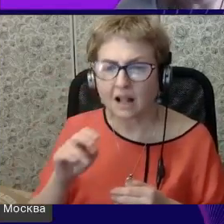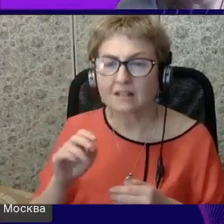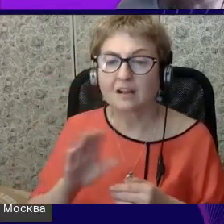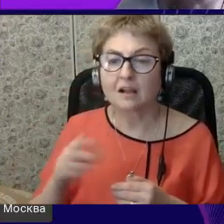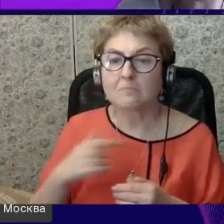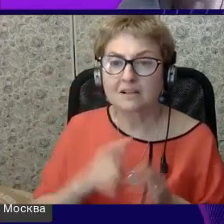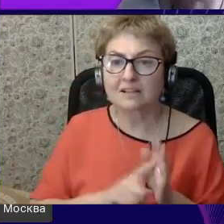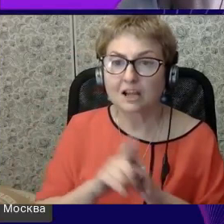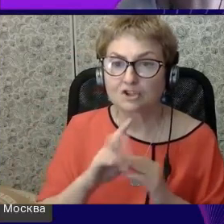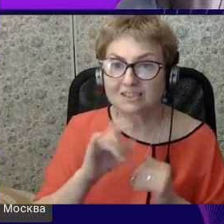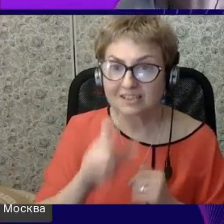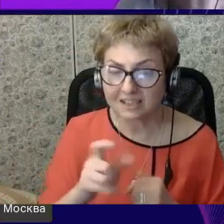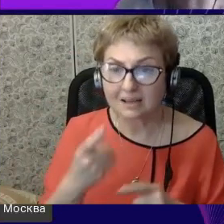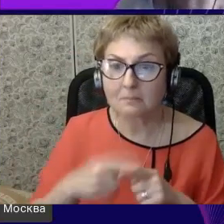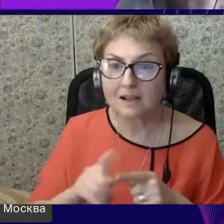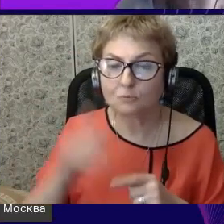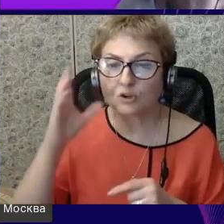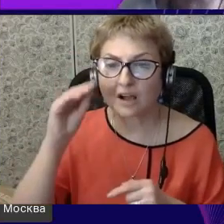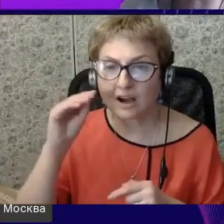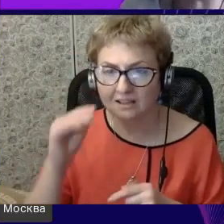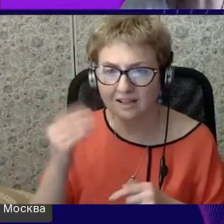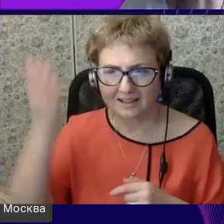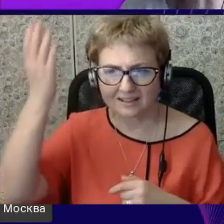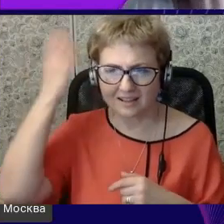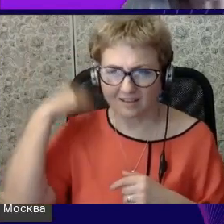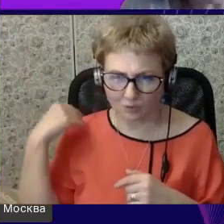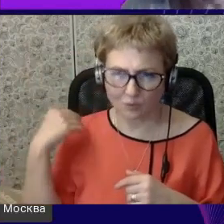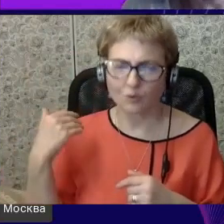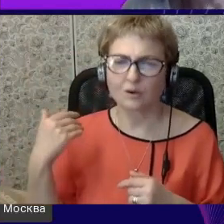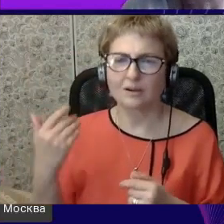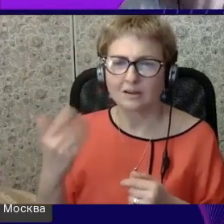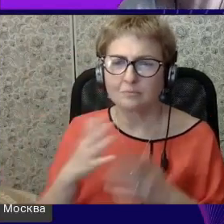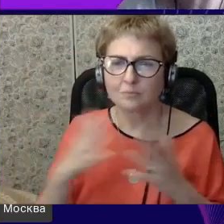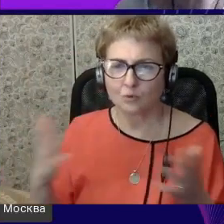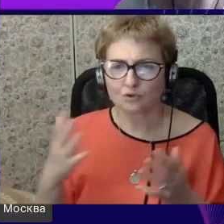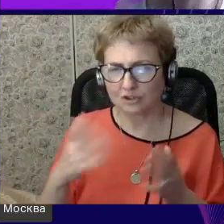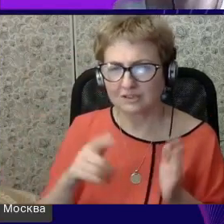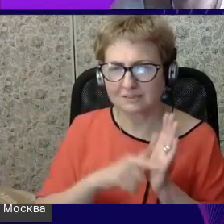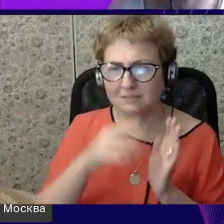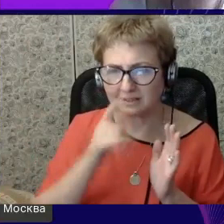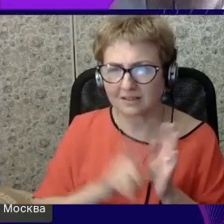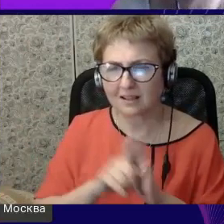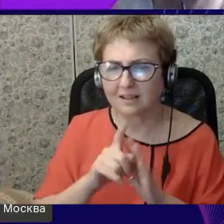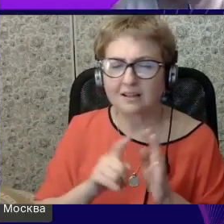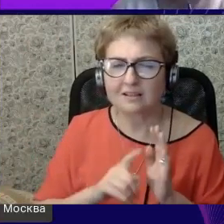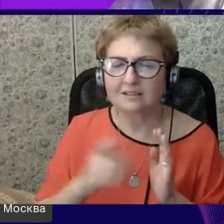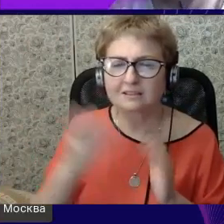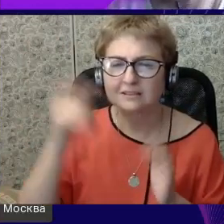некомандных, которые не подразумевают считывание социальных сигналов, мы решили начать именно с них. Вот, поэтому когда-то вот